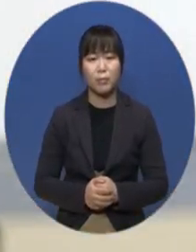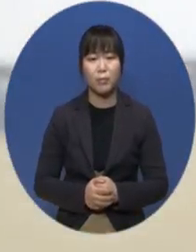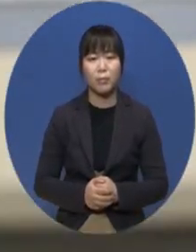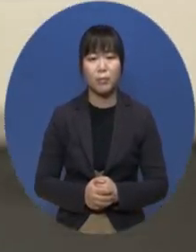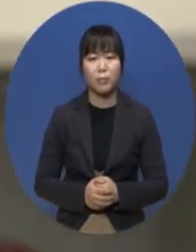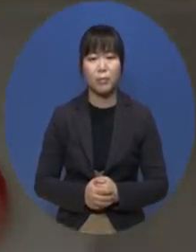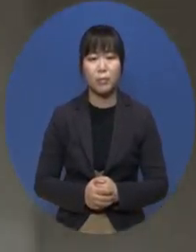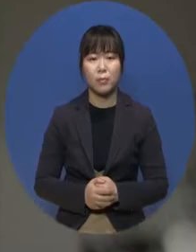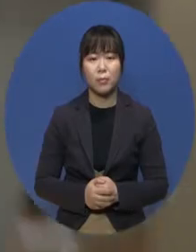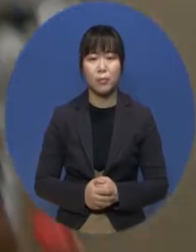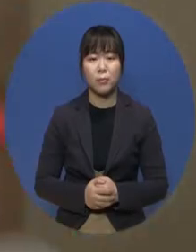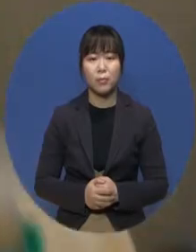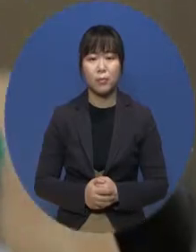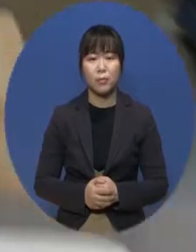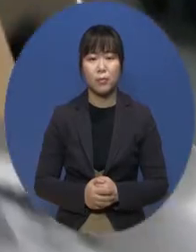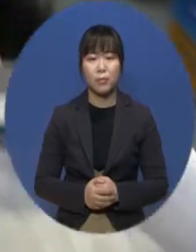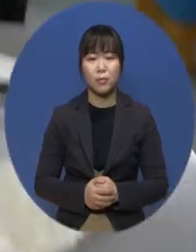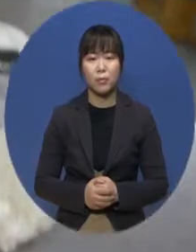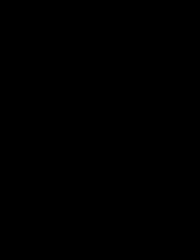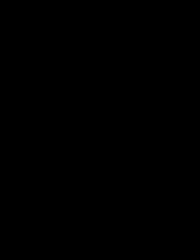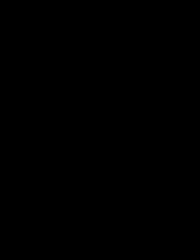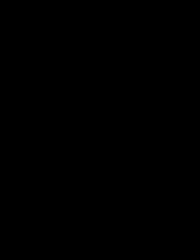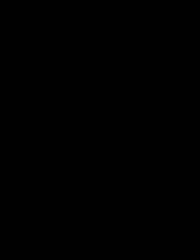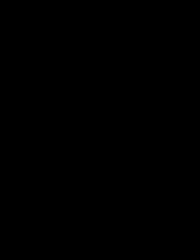뉴스 서정영입니다.